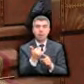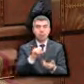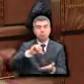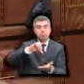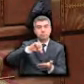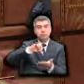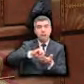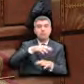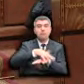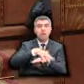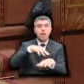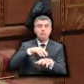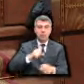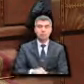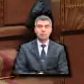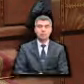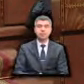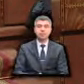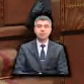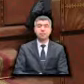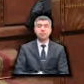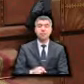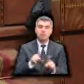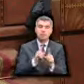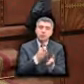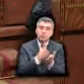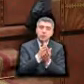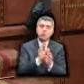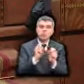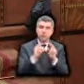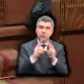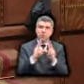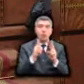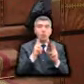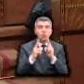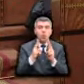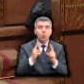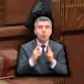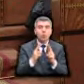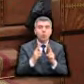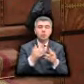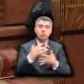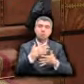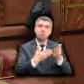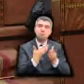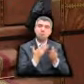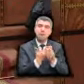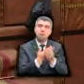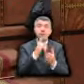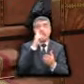هذه. فإذا إلى هذا واحد الاتجاه اللي يمكن نمشيو فيه، ولكن طريق السيار حسب المعطيات المتوفرة الآن